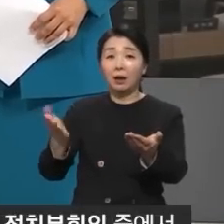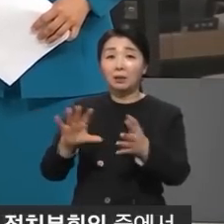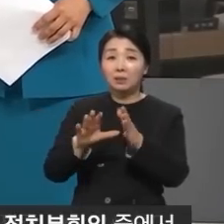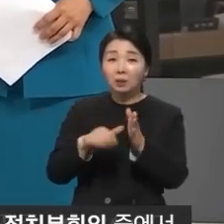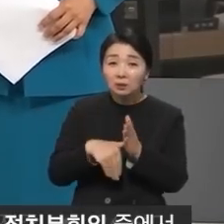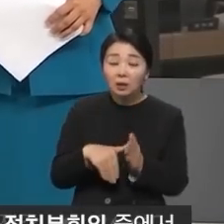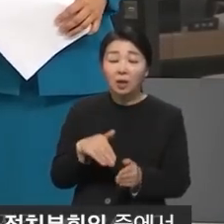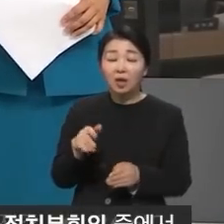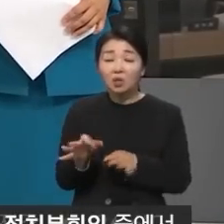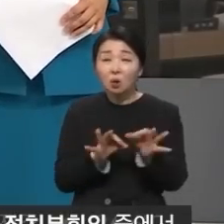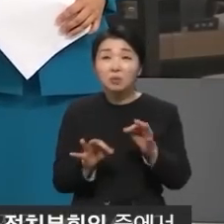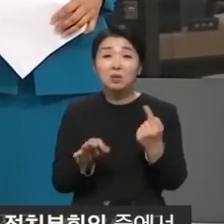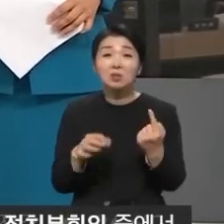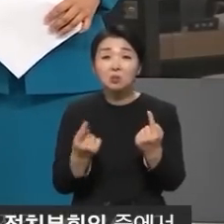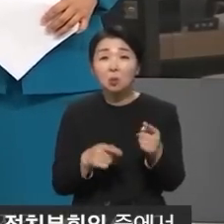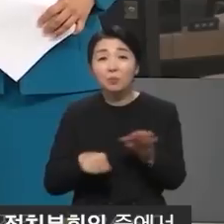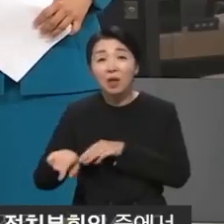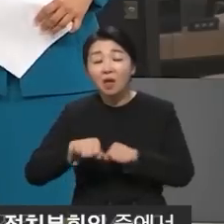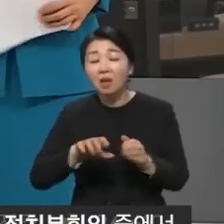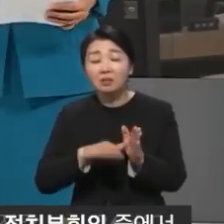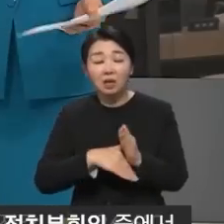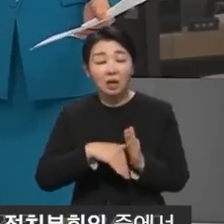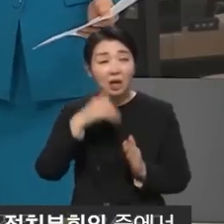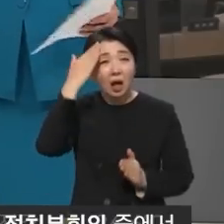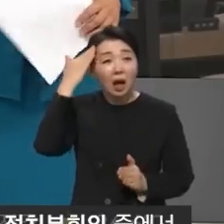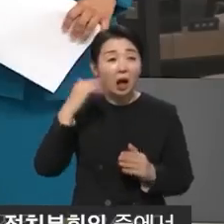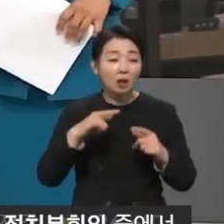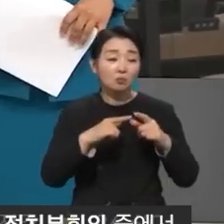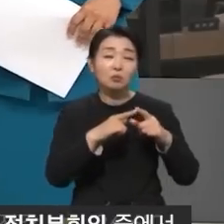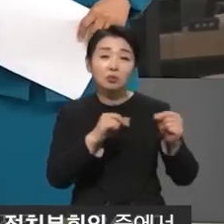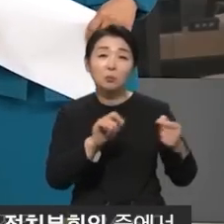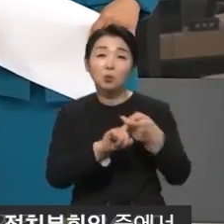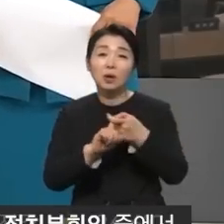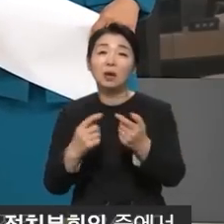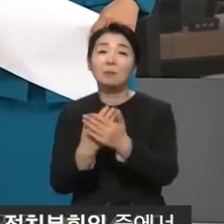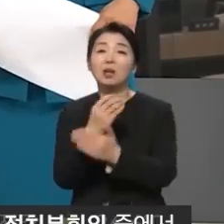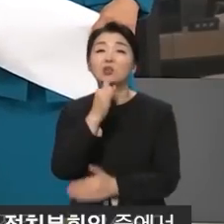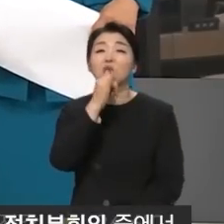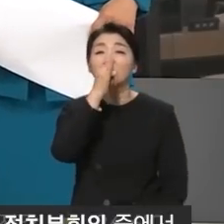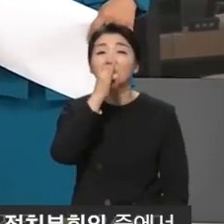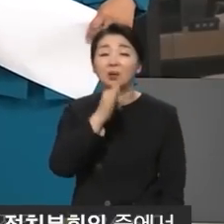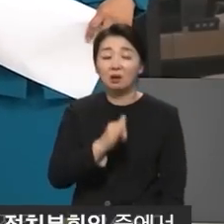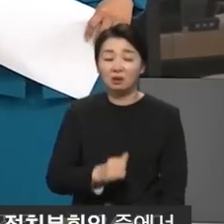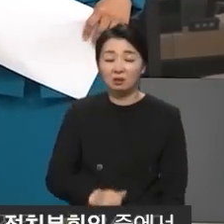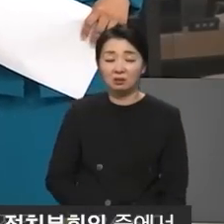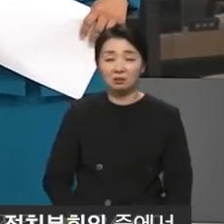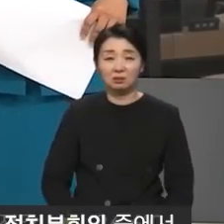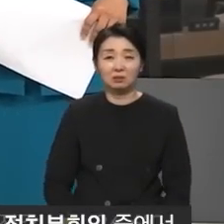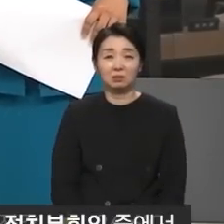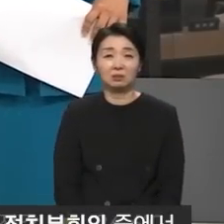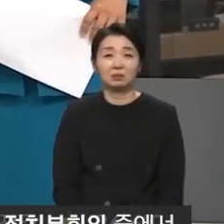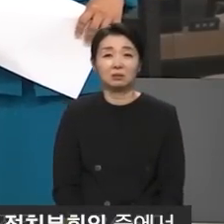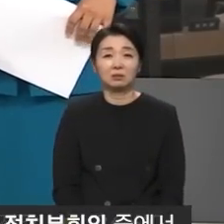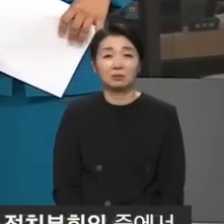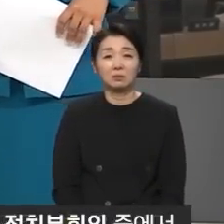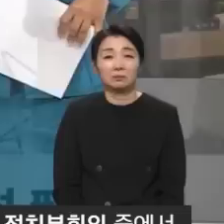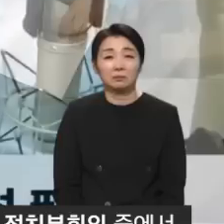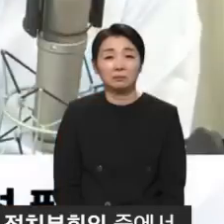때 영업사원 1호가 나서면 한일 관계가 더 좋아지겠다. 이렇게 말한 민주당 의원들의 발언을 문제 삼았습니다.